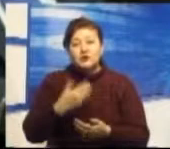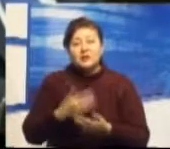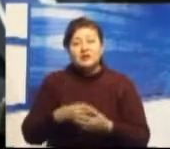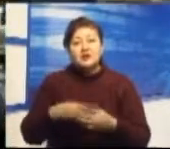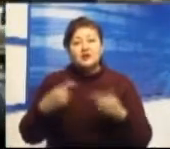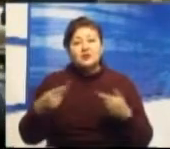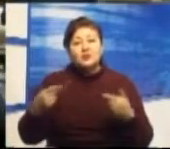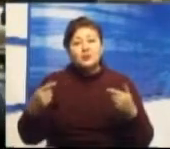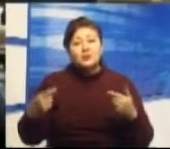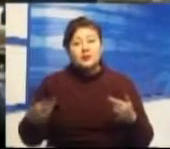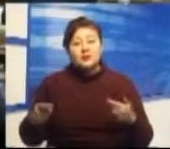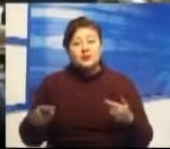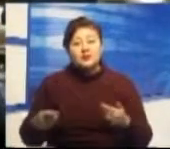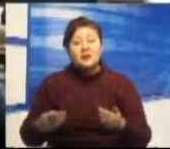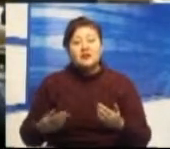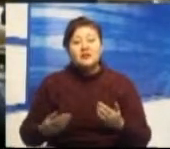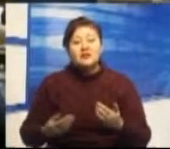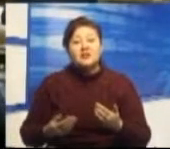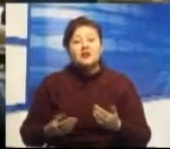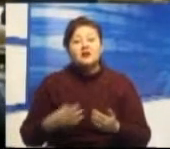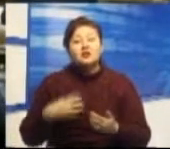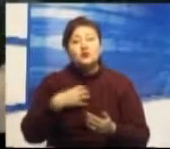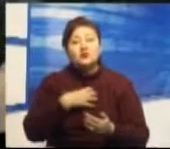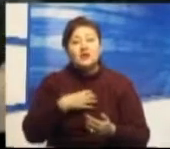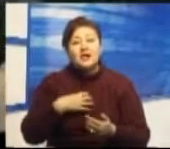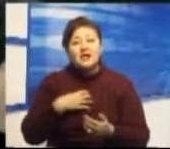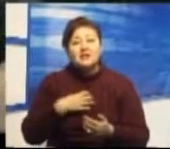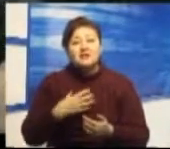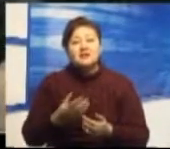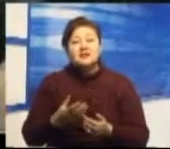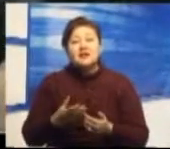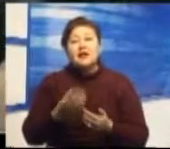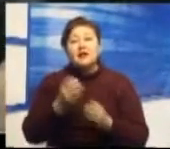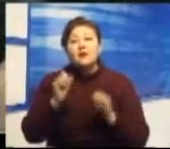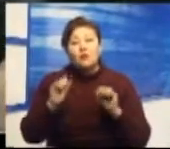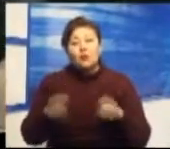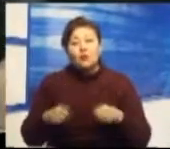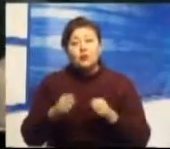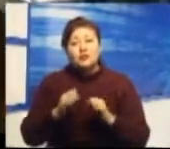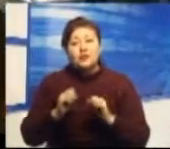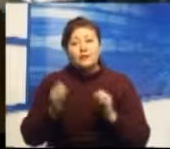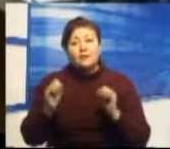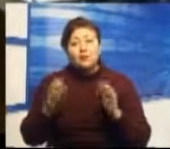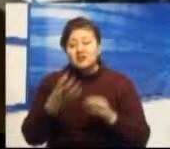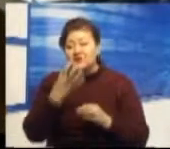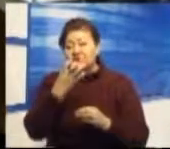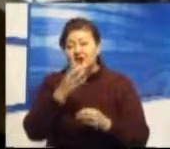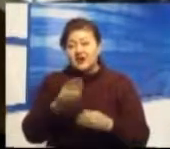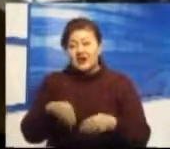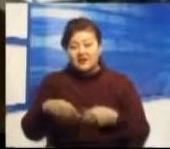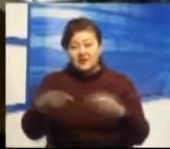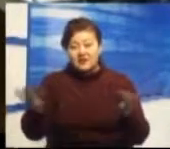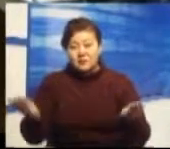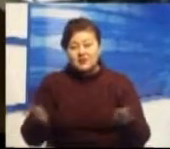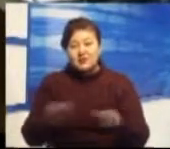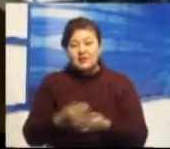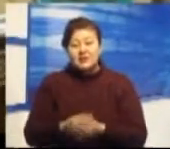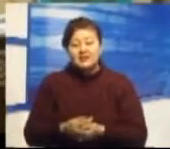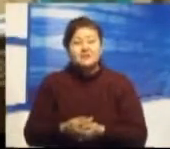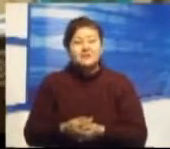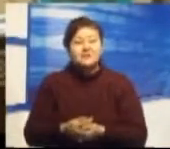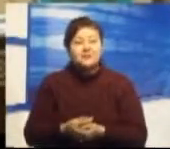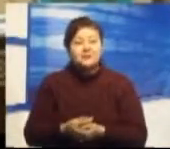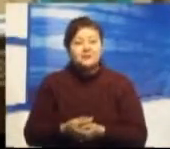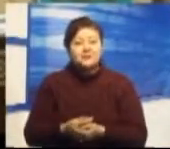әрі жұрт алдында сөз сөйлеуге қатысса, журналистер оның суретін рұқсат сұрамай-ақ жариялай алады. Балаларды зиянды ақпараттан қорғауды